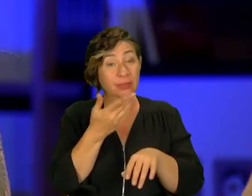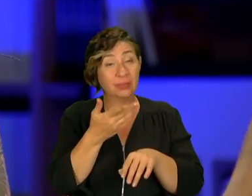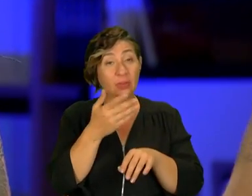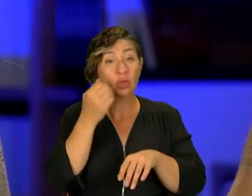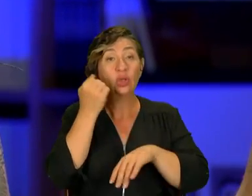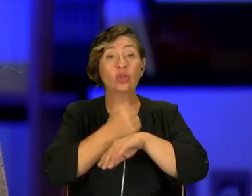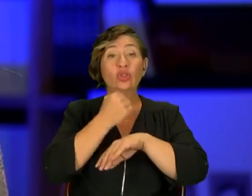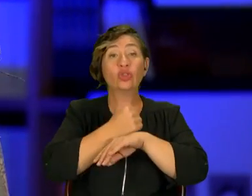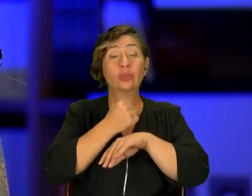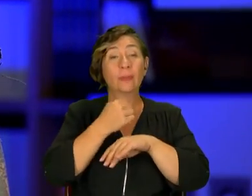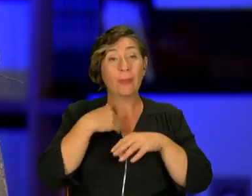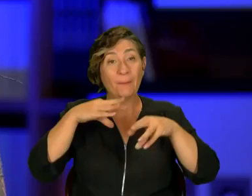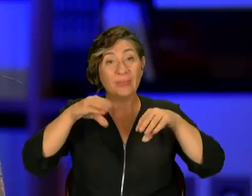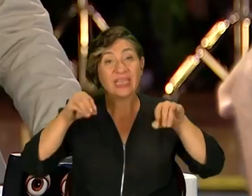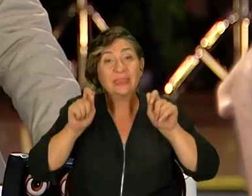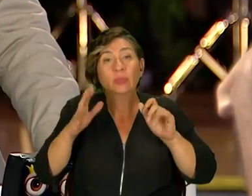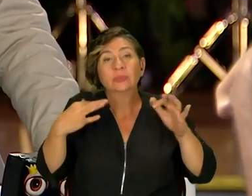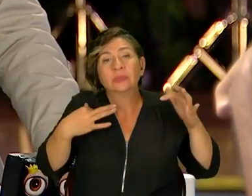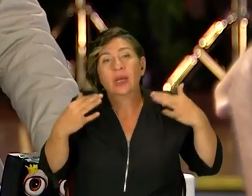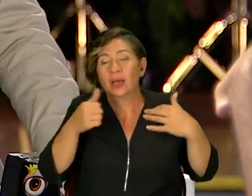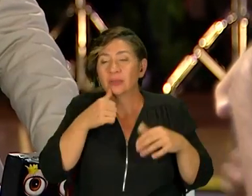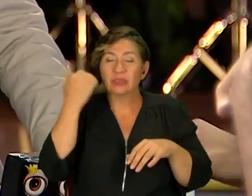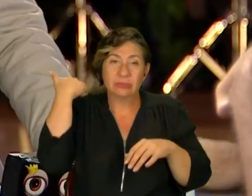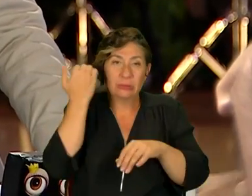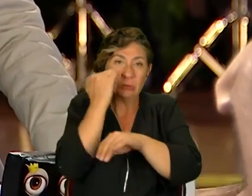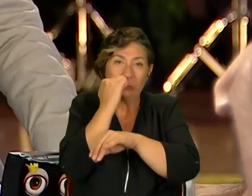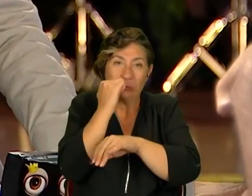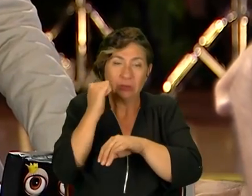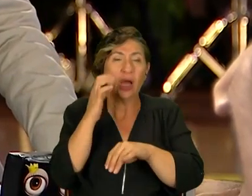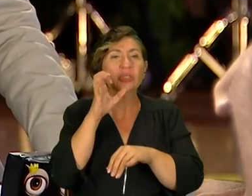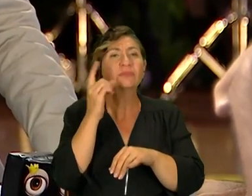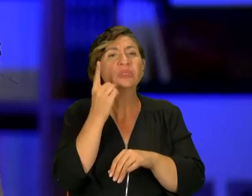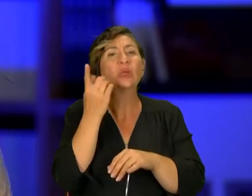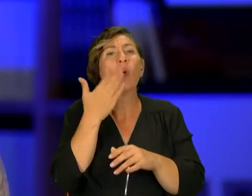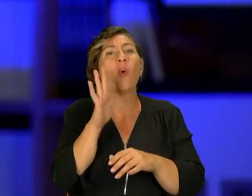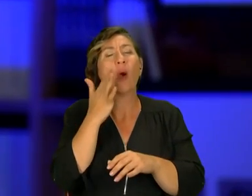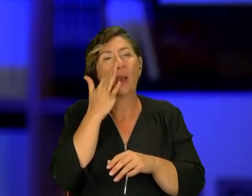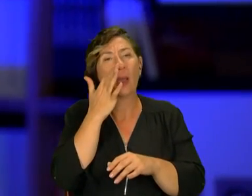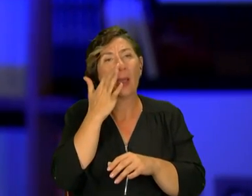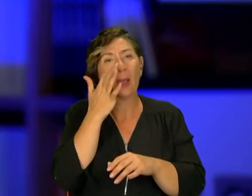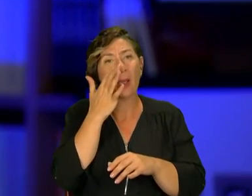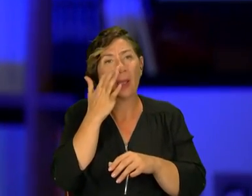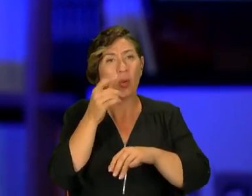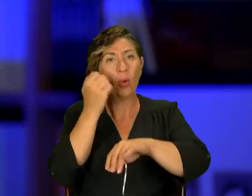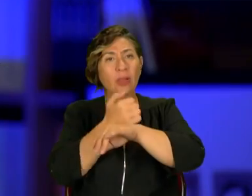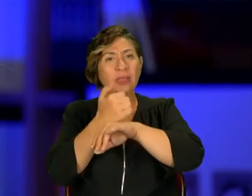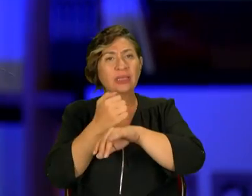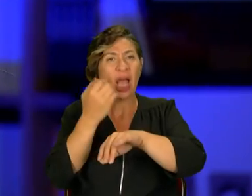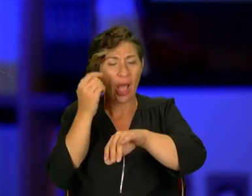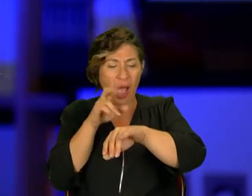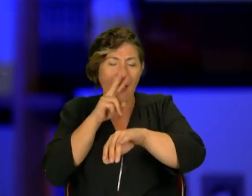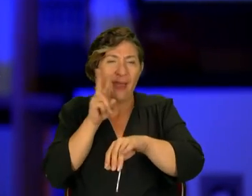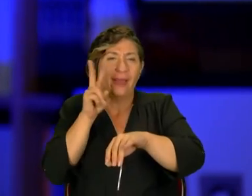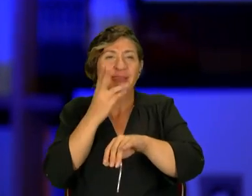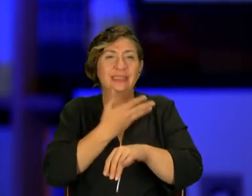Yani dövme o ben kadar... Ben masaj yaptırtamıyorum. Bir de adam sırtımı oyacak. Ya o kadar nasıl acıtan olur? Bir şey gibi gelmiyor. Hatta bazı yerlerimde onun verdiği acıyı seviyorum